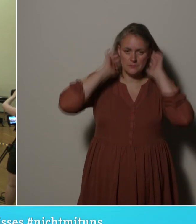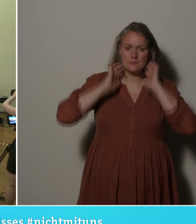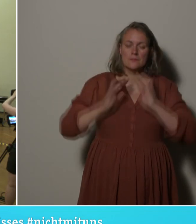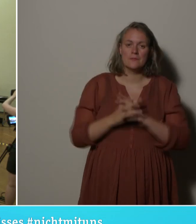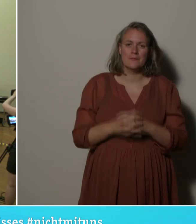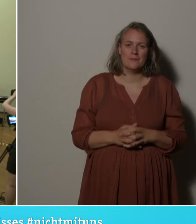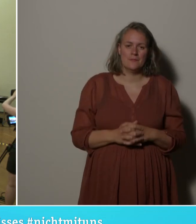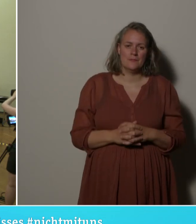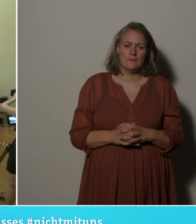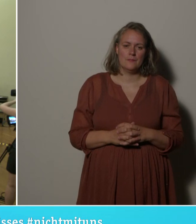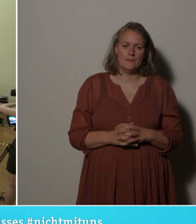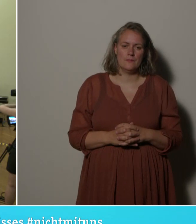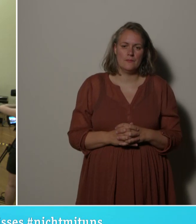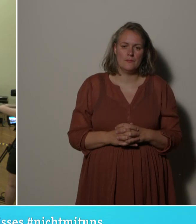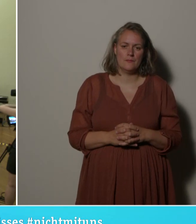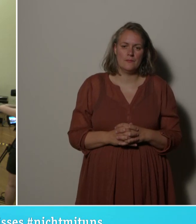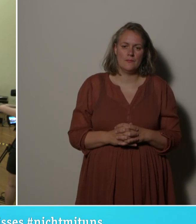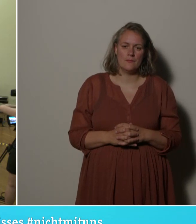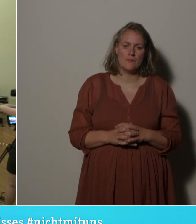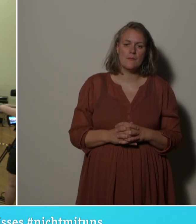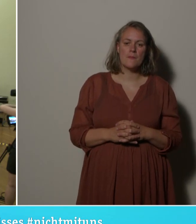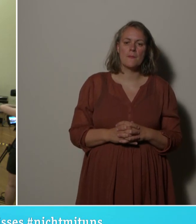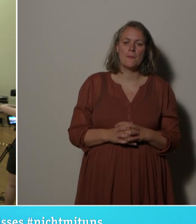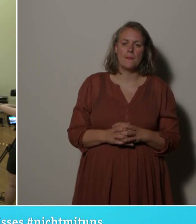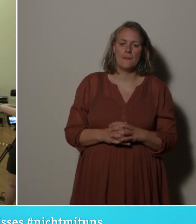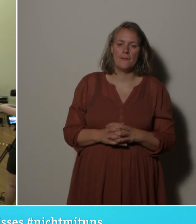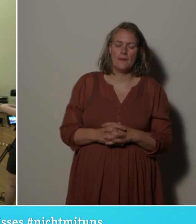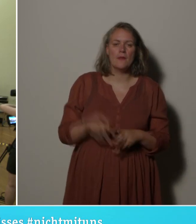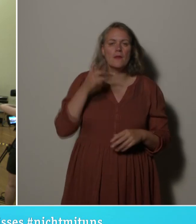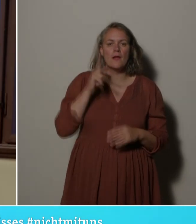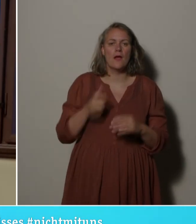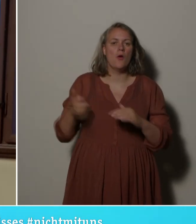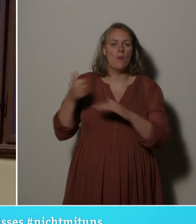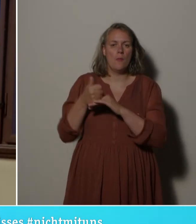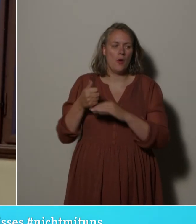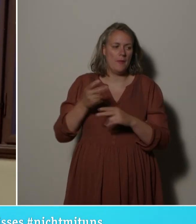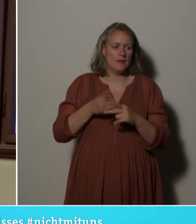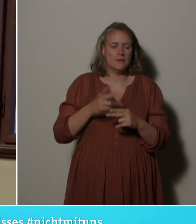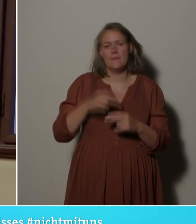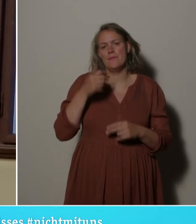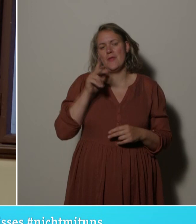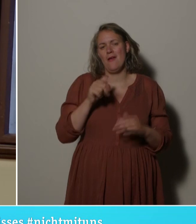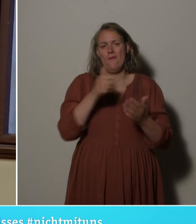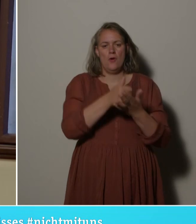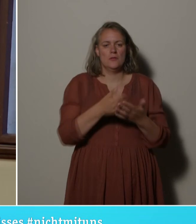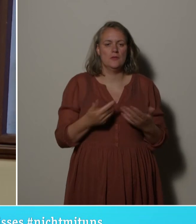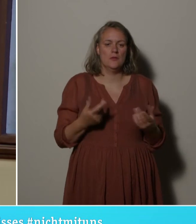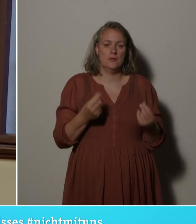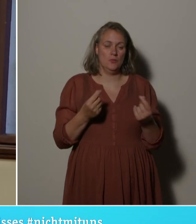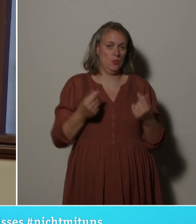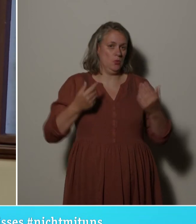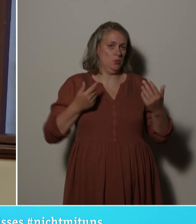Mal sehen, Herr Oberbürgermeister, Herr Vorsitzender, sehr verehrte Damen und Herren, ob ich den hohen